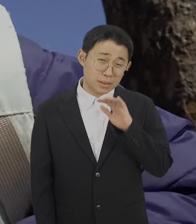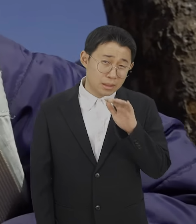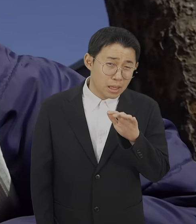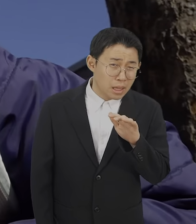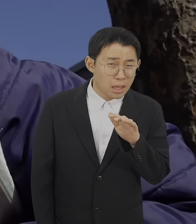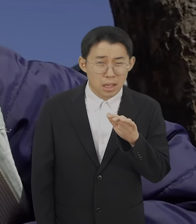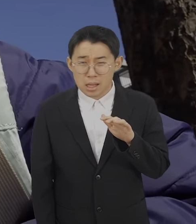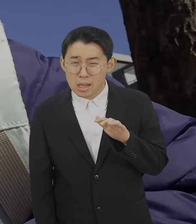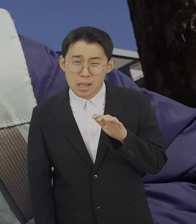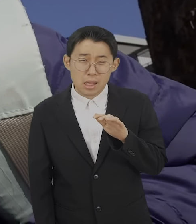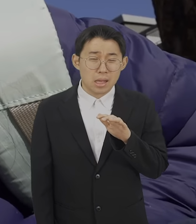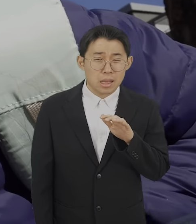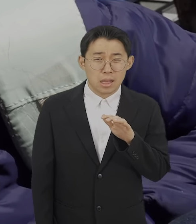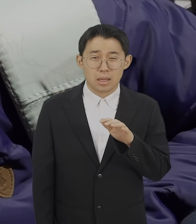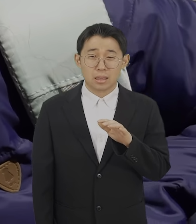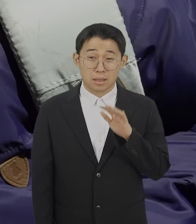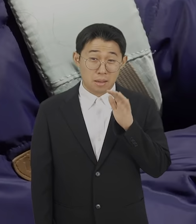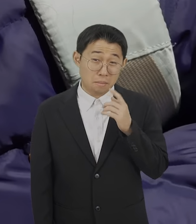만질까?